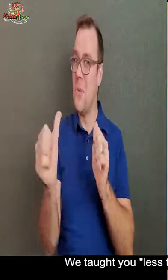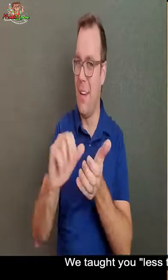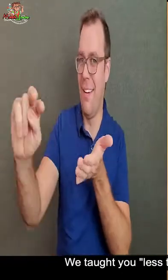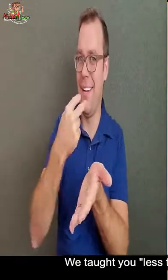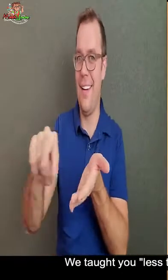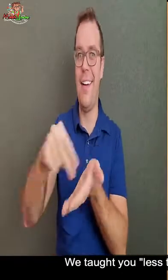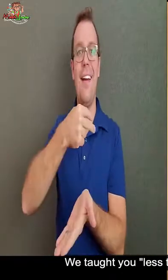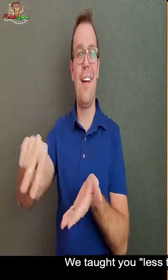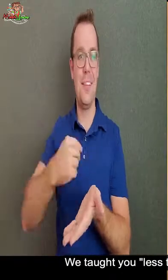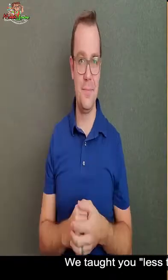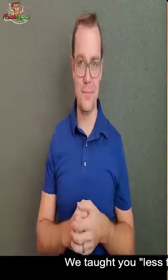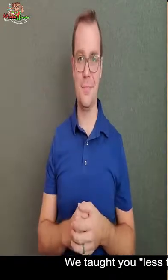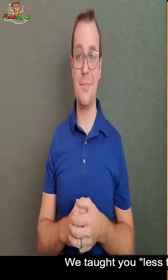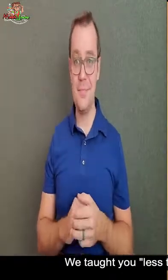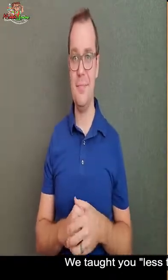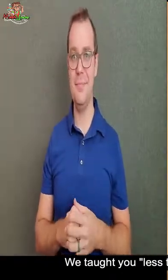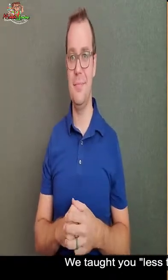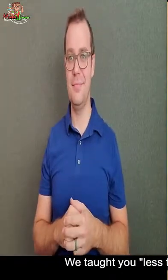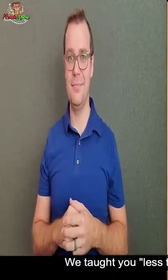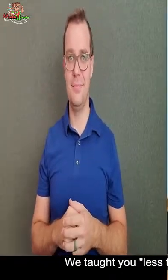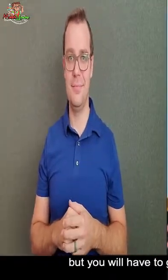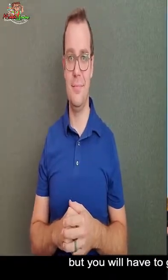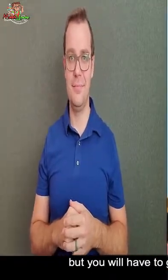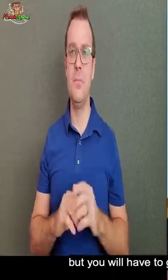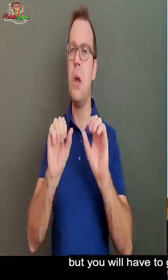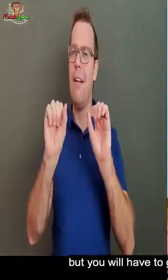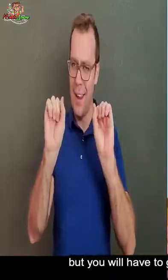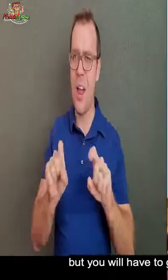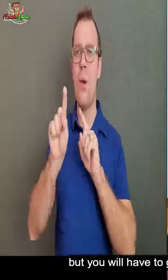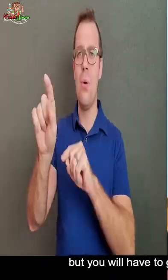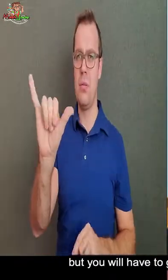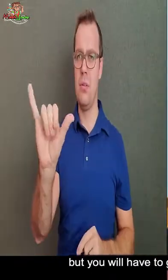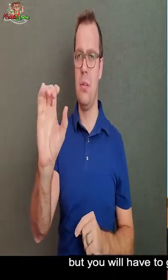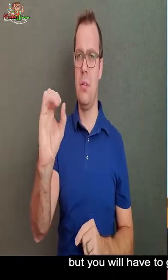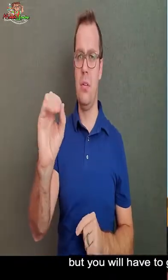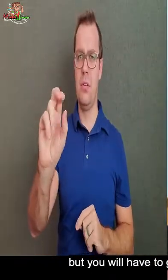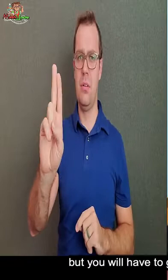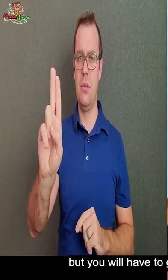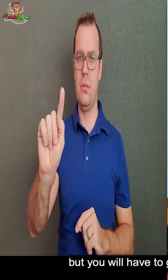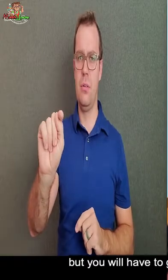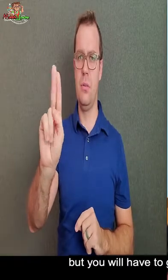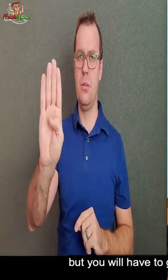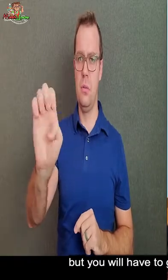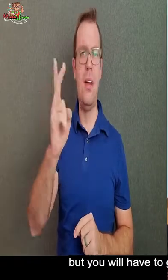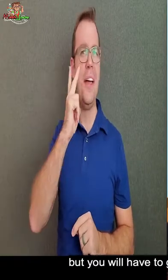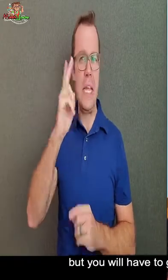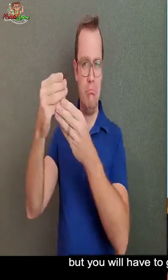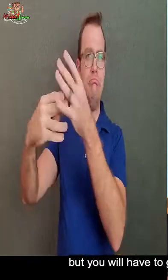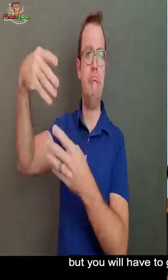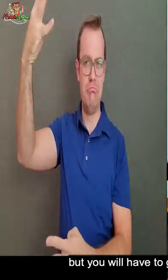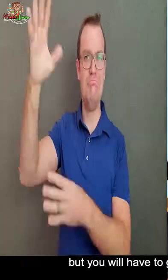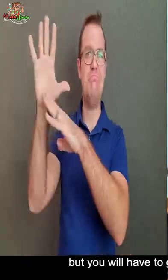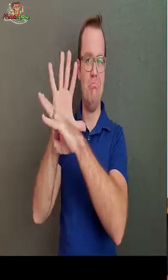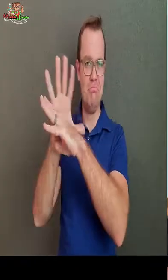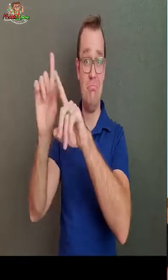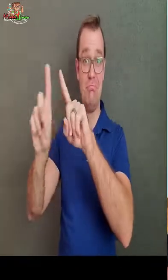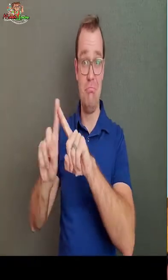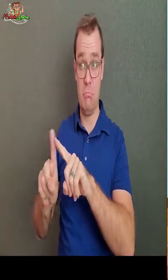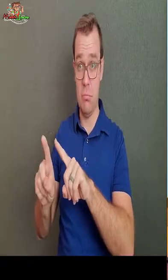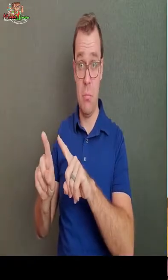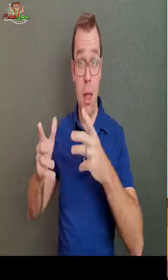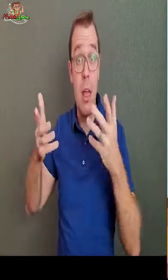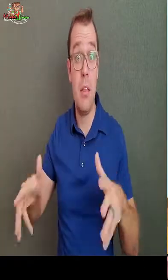लेस देन का साइन ऐसे समझाया कि कभी आप भूल नहीं सकते. लेकिन सब कुछ डिटेल में देखने के लिए आपको यूट्यूब चैनल पे जाना पड़ेगा. उसके बाद